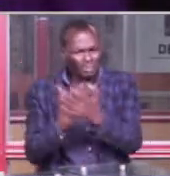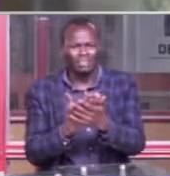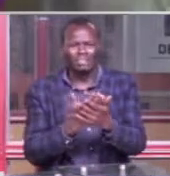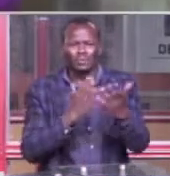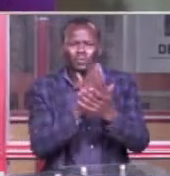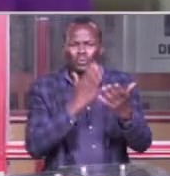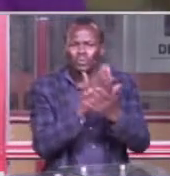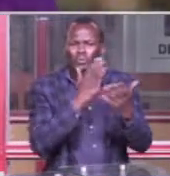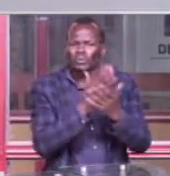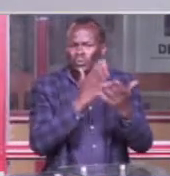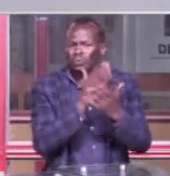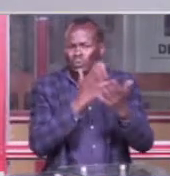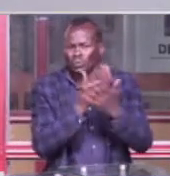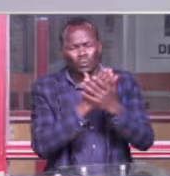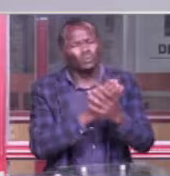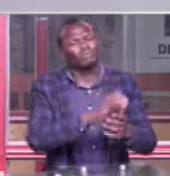ettaka ly'ekkanisa.